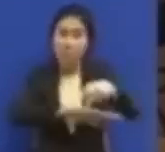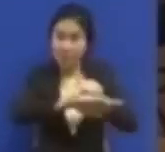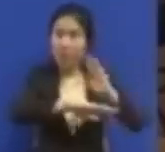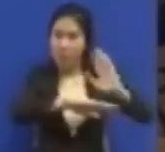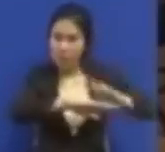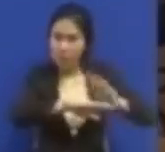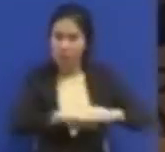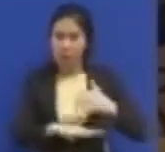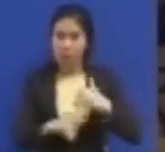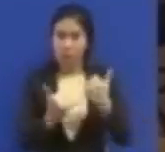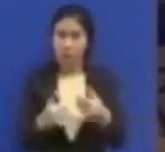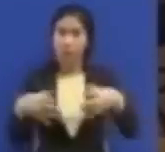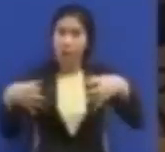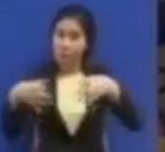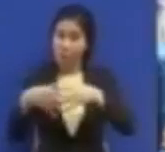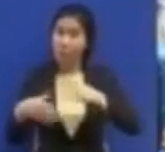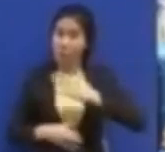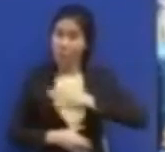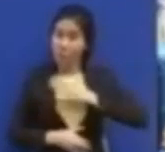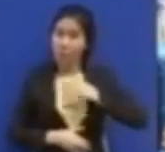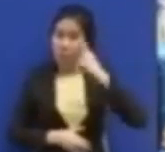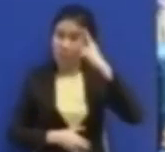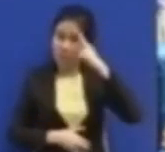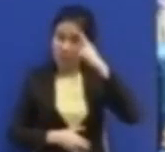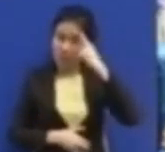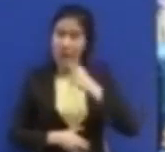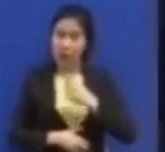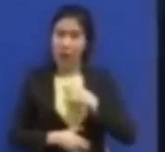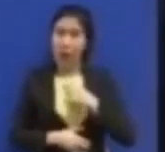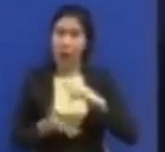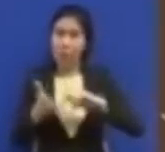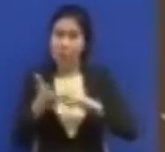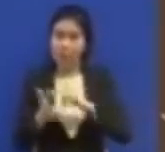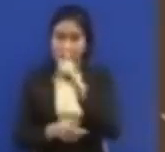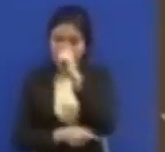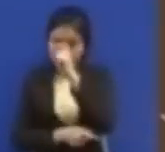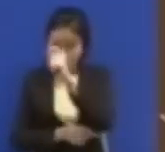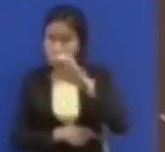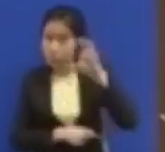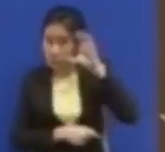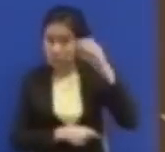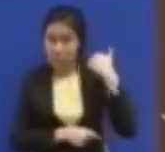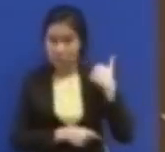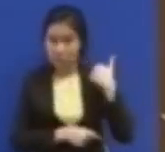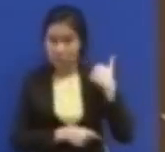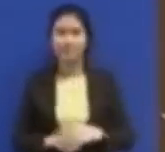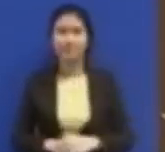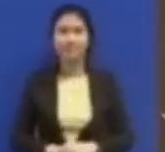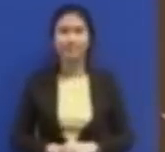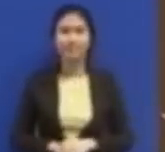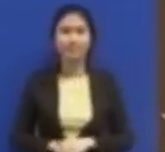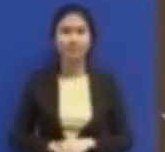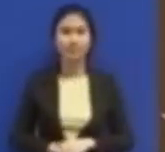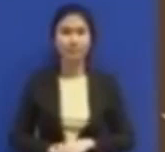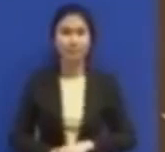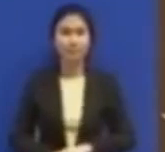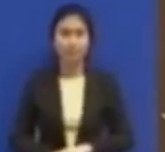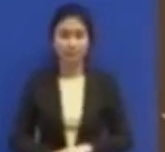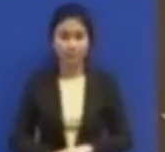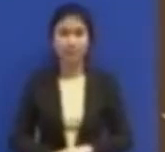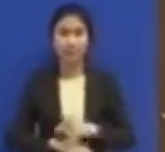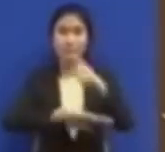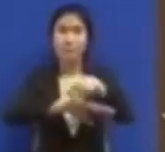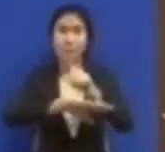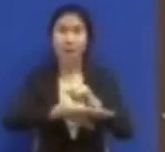เชื่อฟังท่านประธานครับอยู่ในระเบียบวินัยครับขอบคุณครับ ครับเชิญต่อคุณจิรยุ ประธานที่เคารพครับต่อได้ยัง